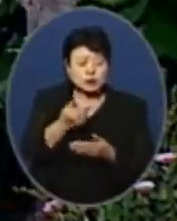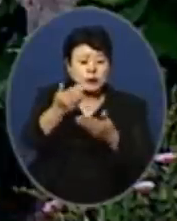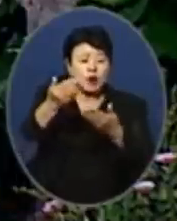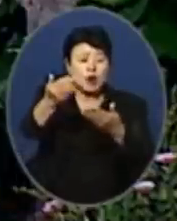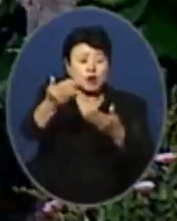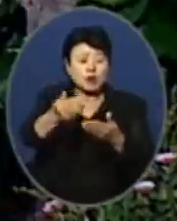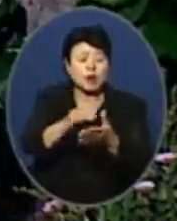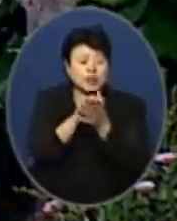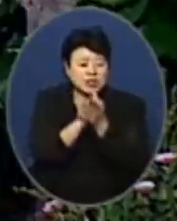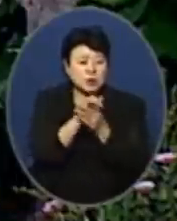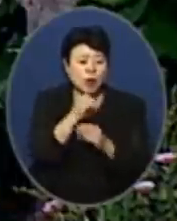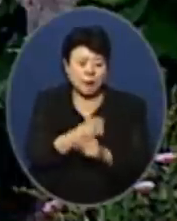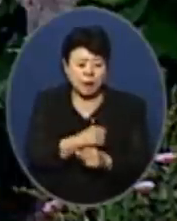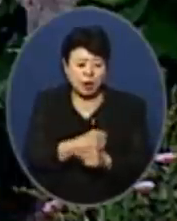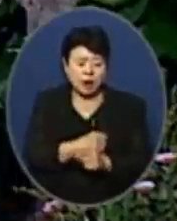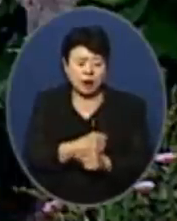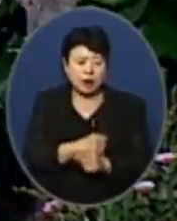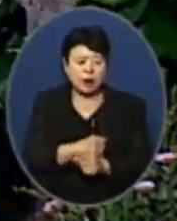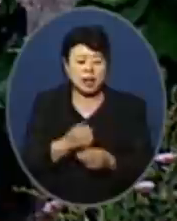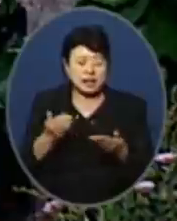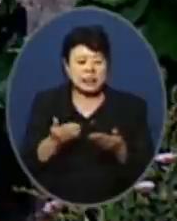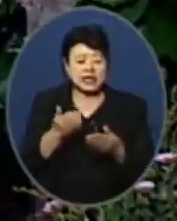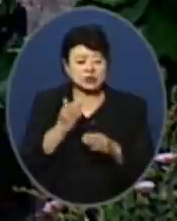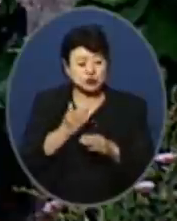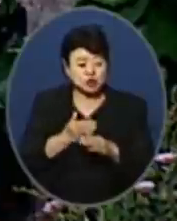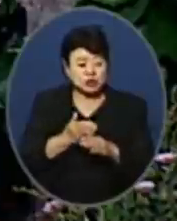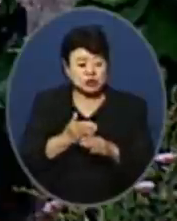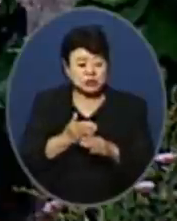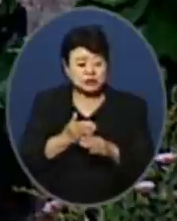걸고 기도하며 사역 중인